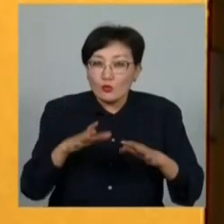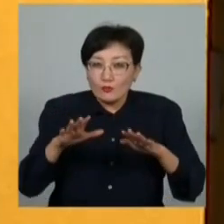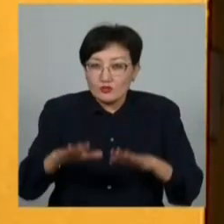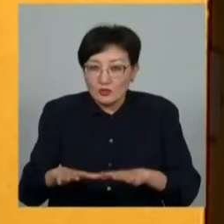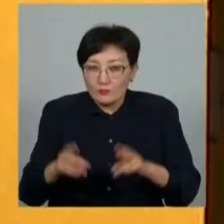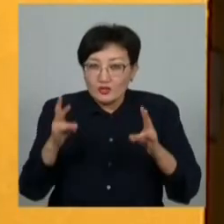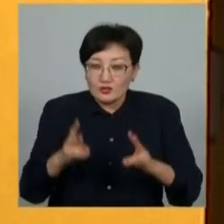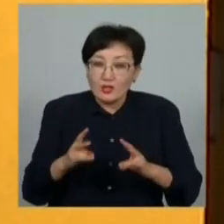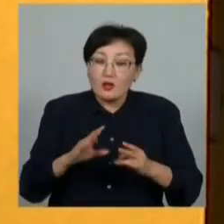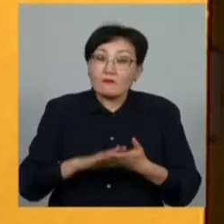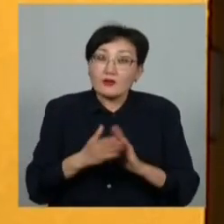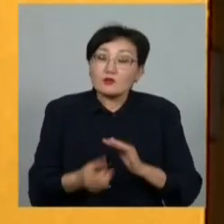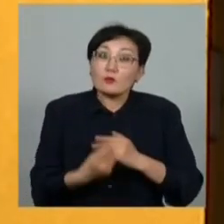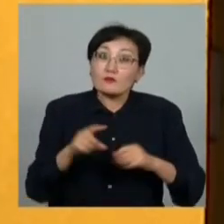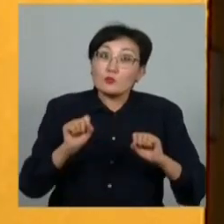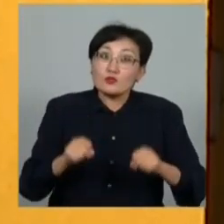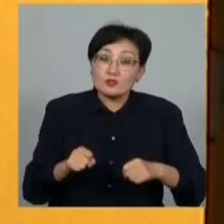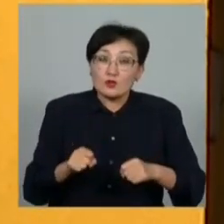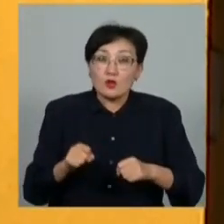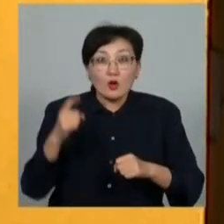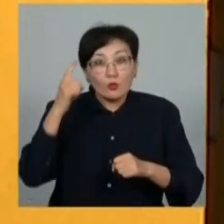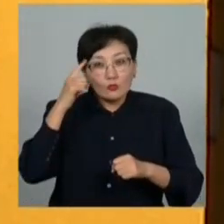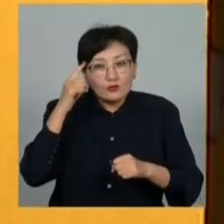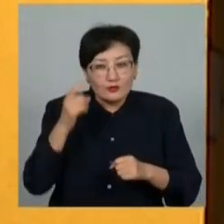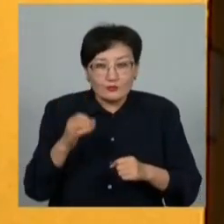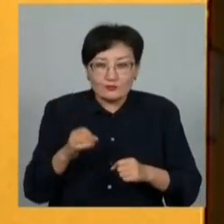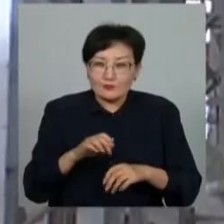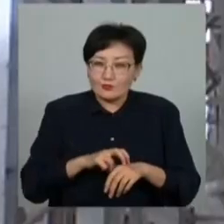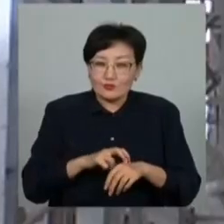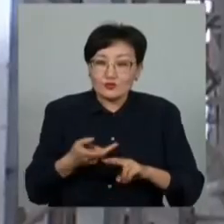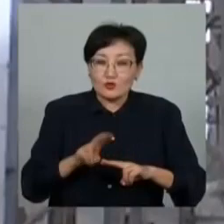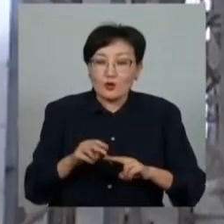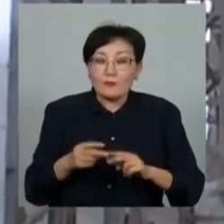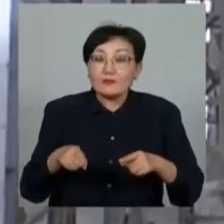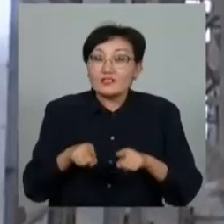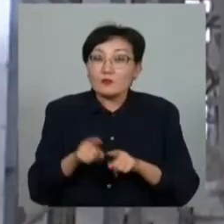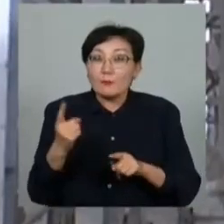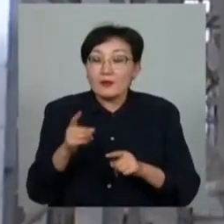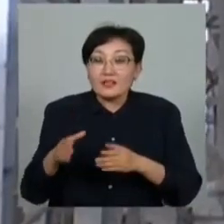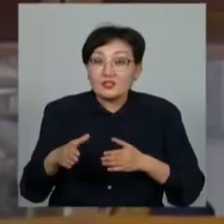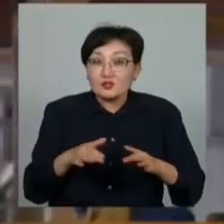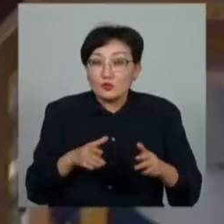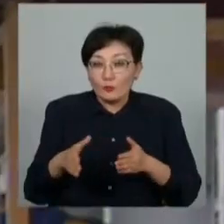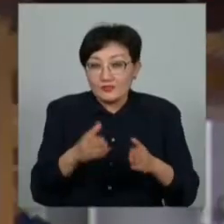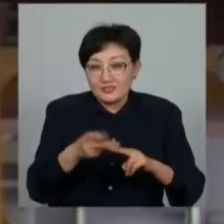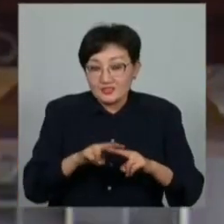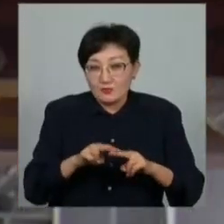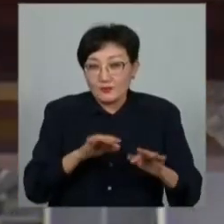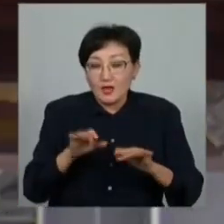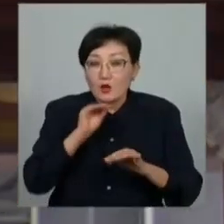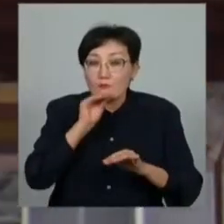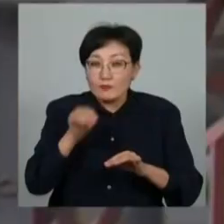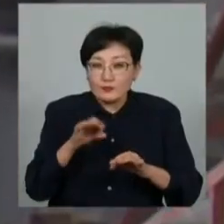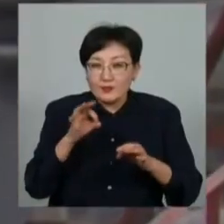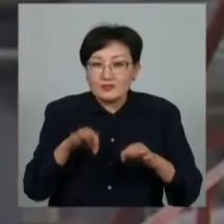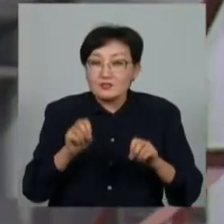оқыс оқиға болуы мүмкін. Тіпті ойлаудың өзі қорқынышты. Бұл тығырықтан шығаратын бір амал болса, ол осы істің кәсіби